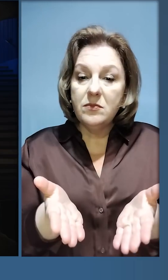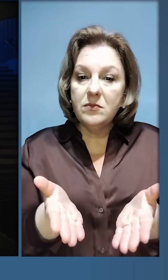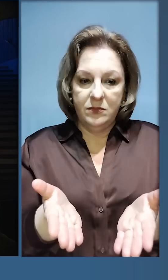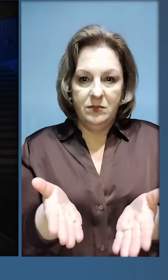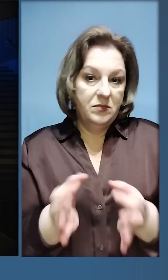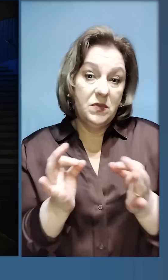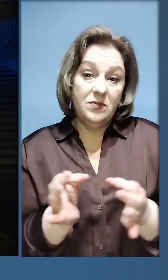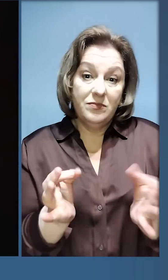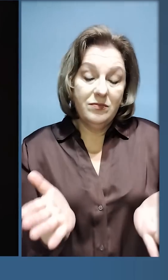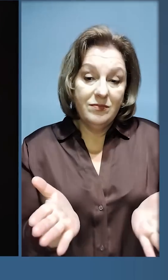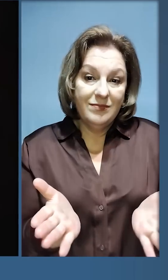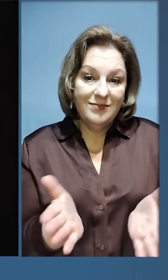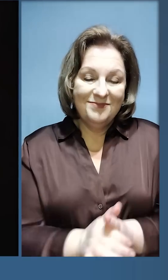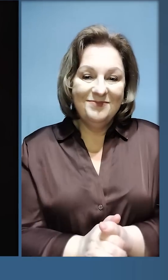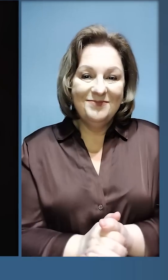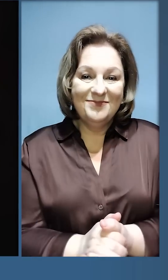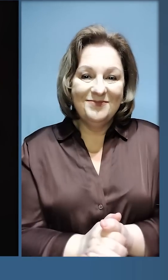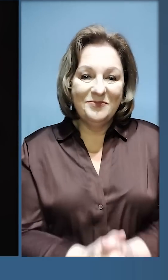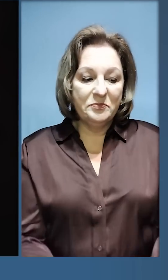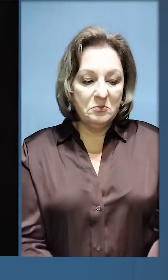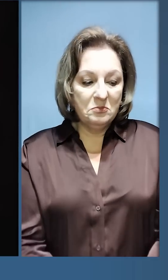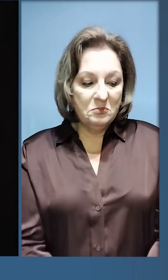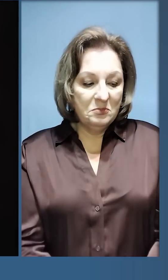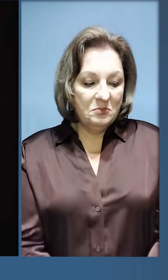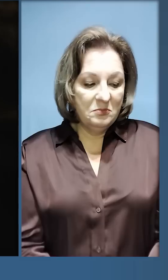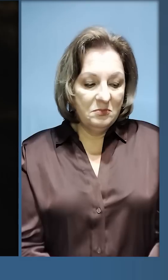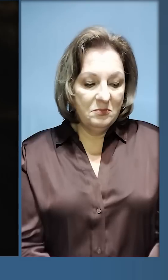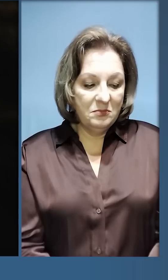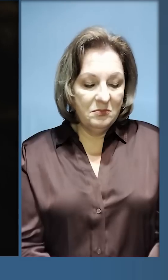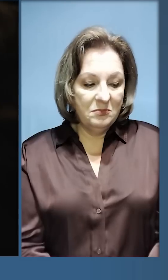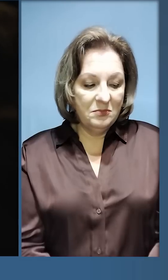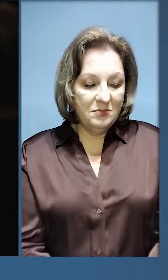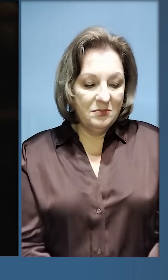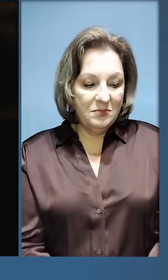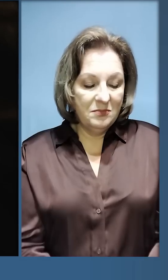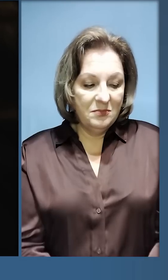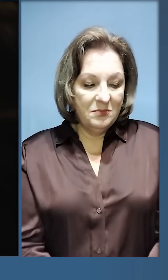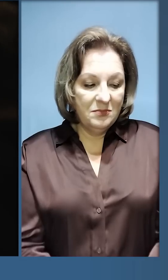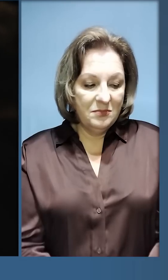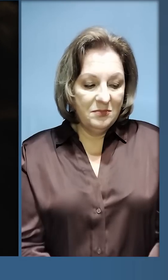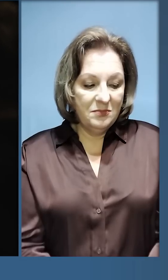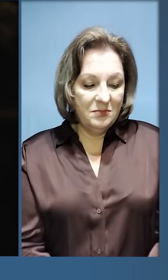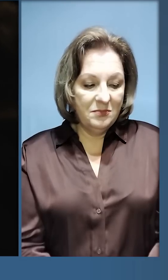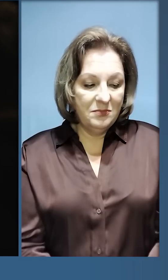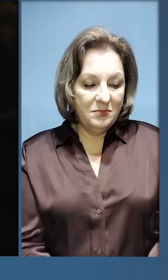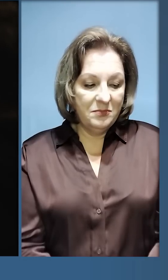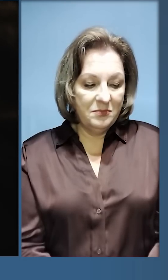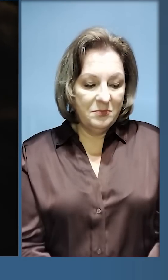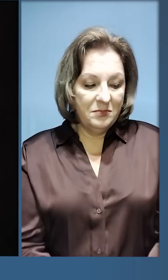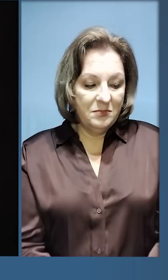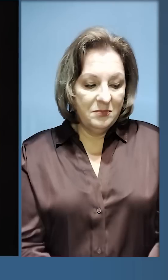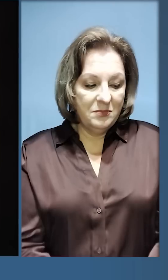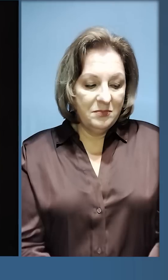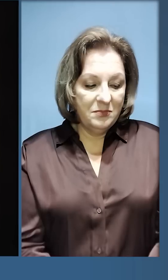What should we do? Nothing. In any other circumstance, that wouldn't be reassuring, but here with you, I feel